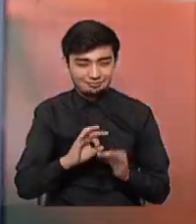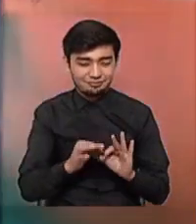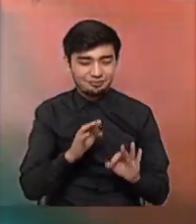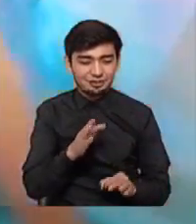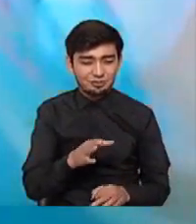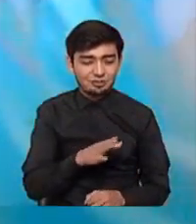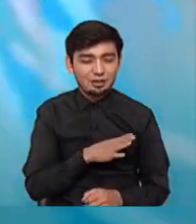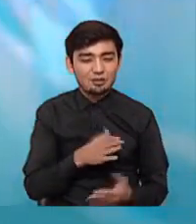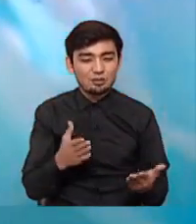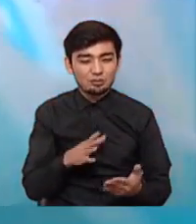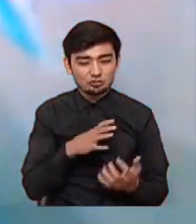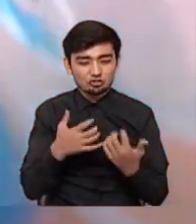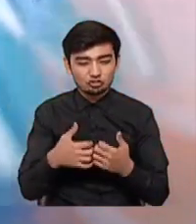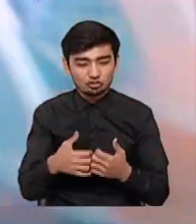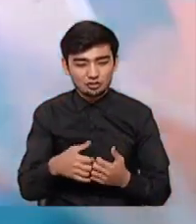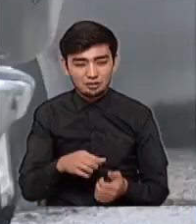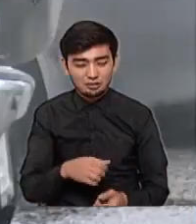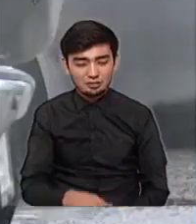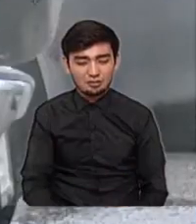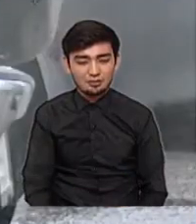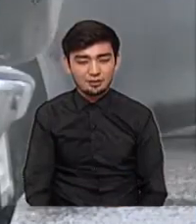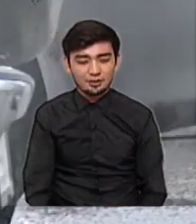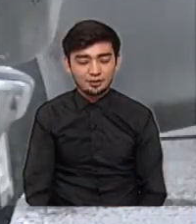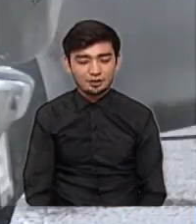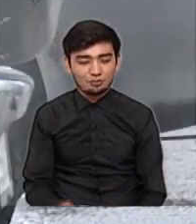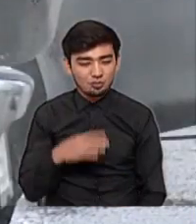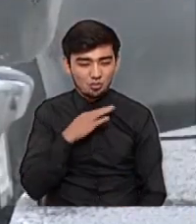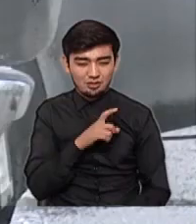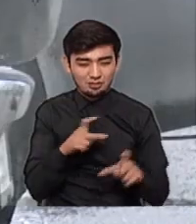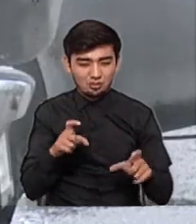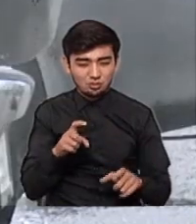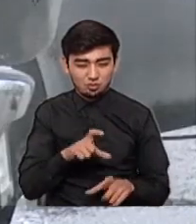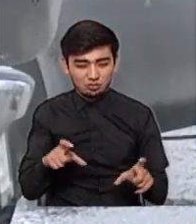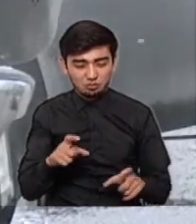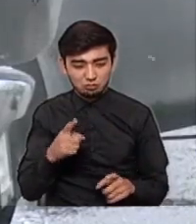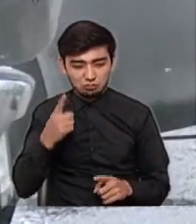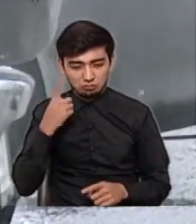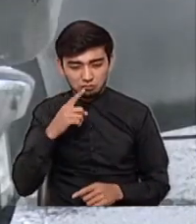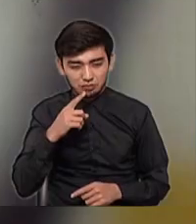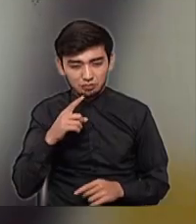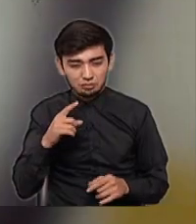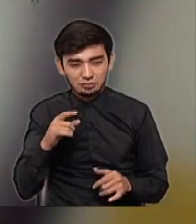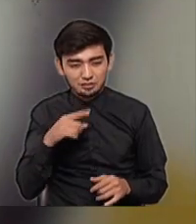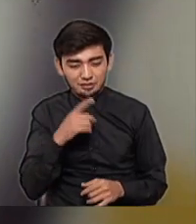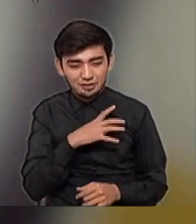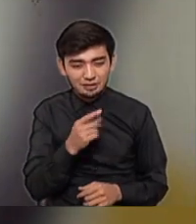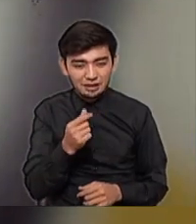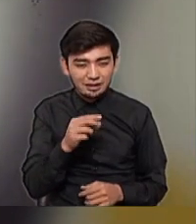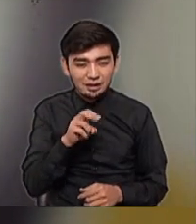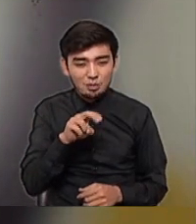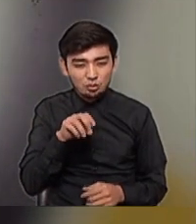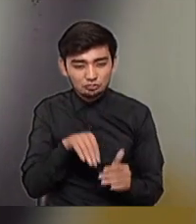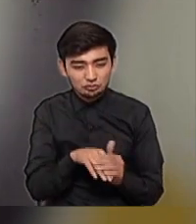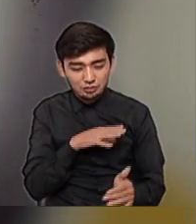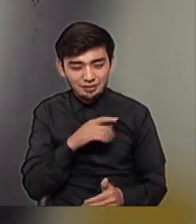Каким был механизм расчета многие казахстанцы оказались удивлены суммой компенсации на депозитах о